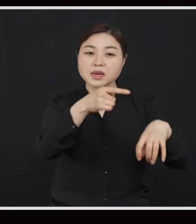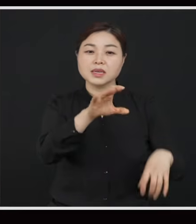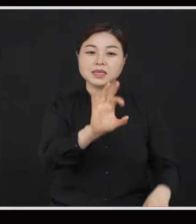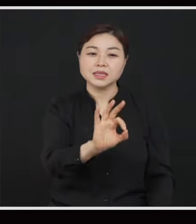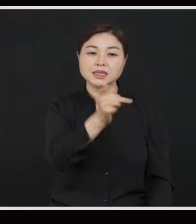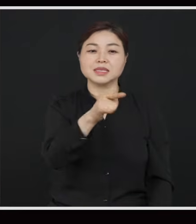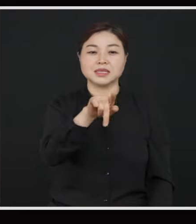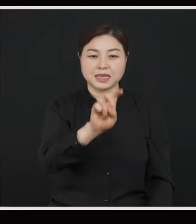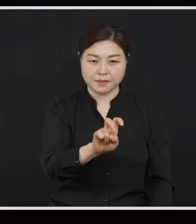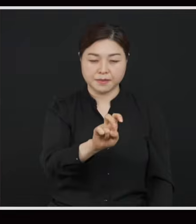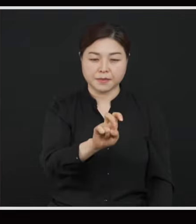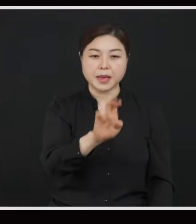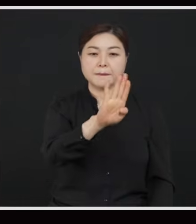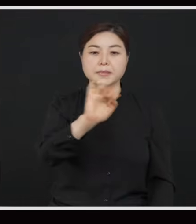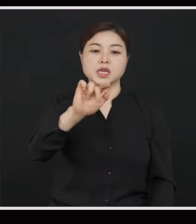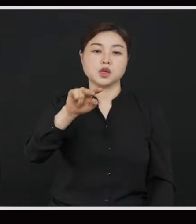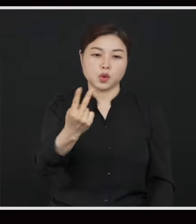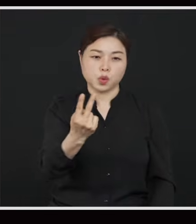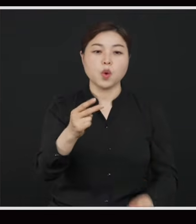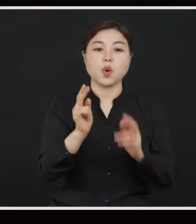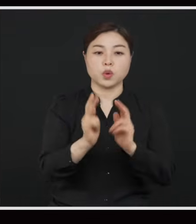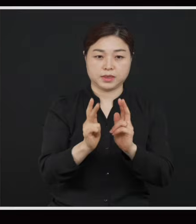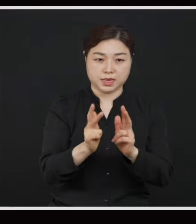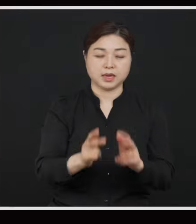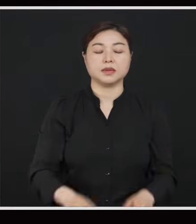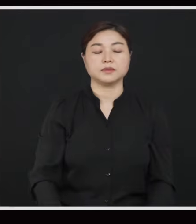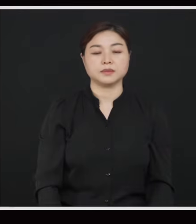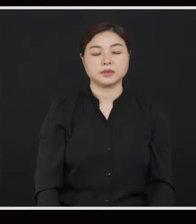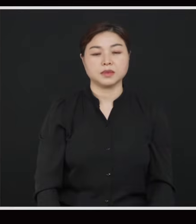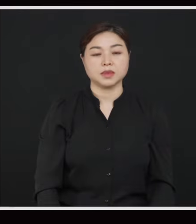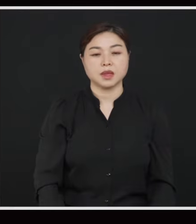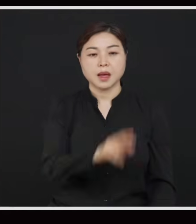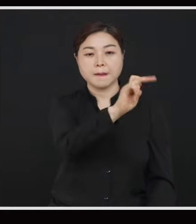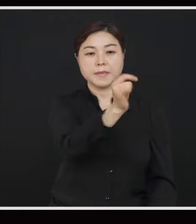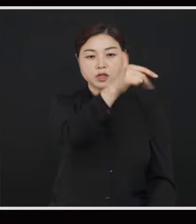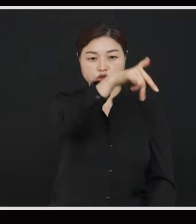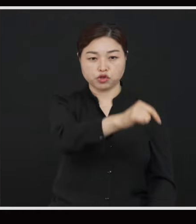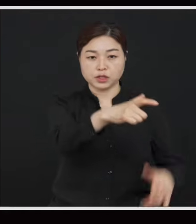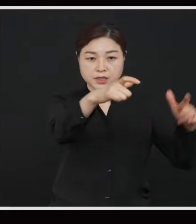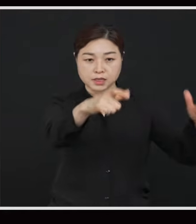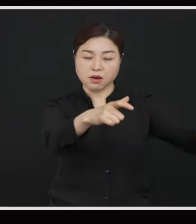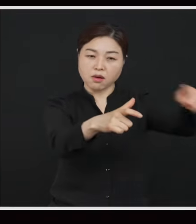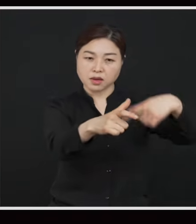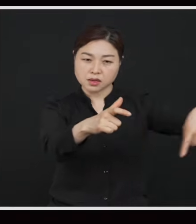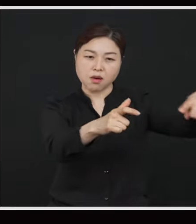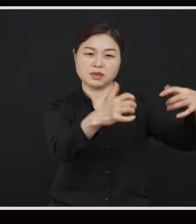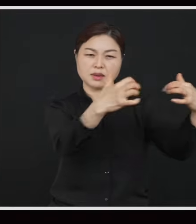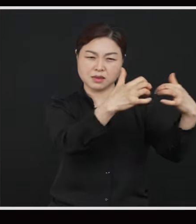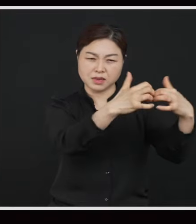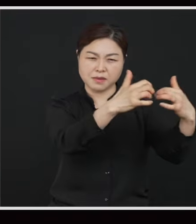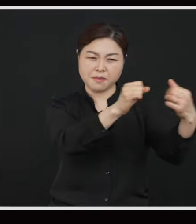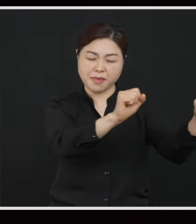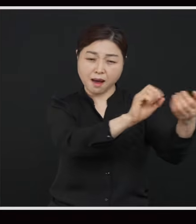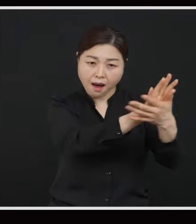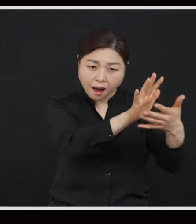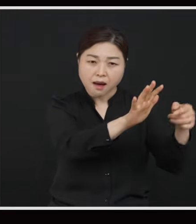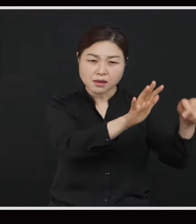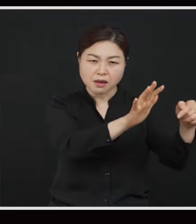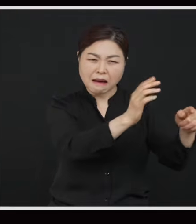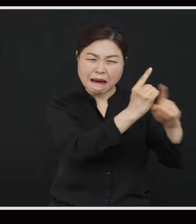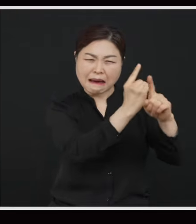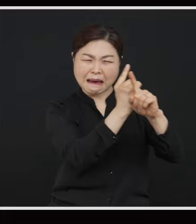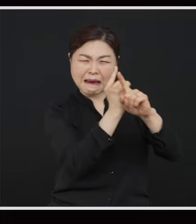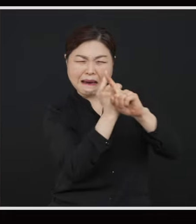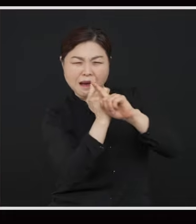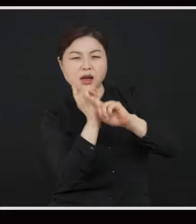비료 공장입니다. 그러다가 이제 만주 사태가 일어나고 사세가 확장을 하다가